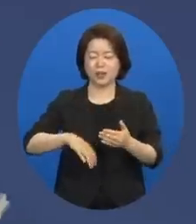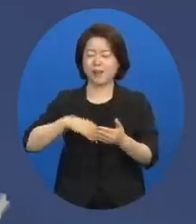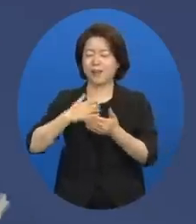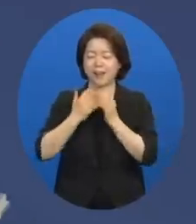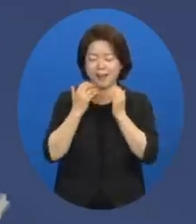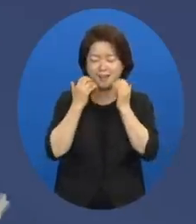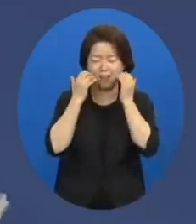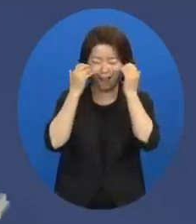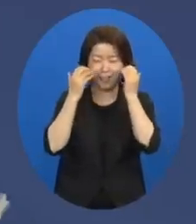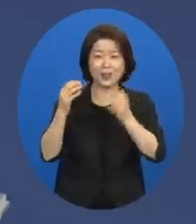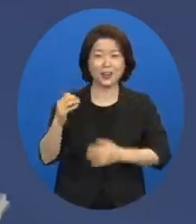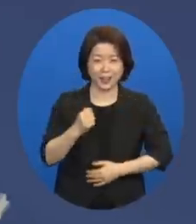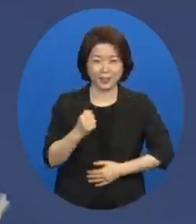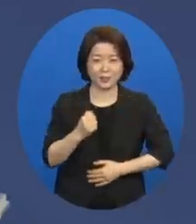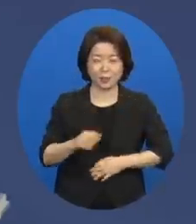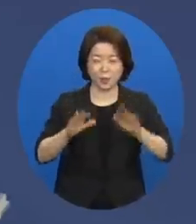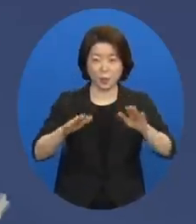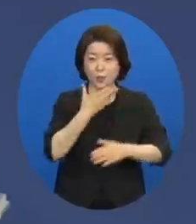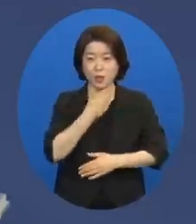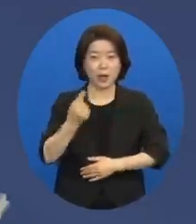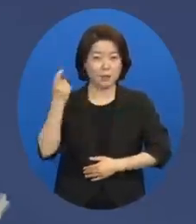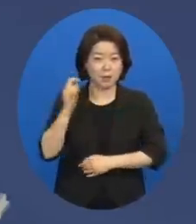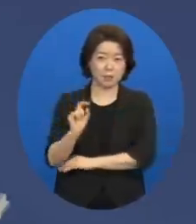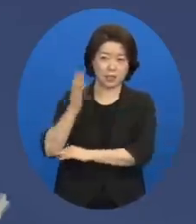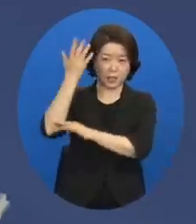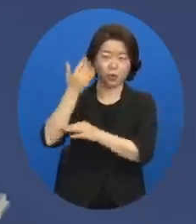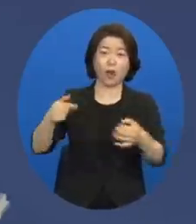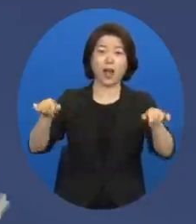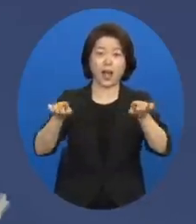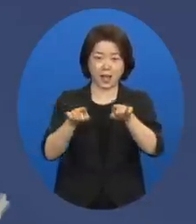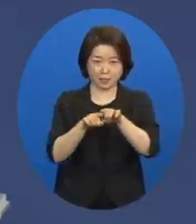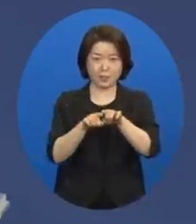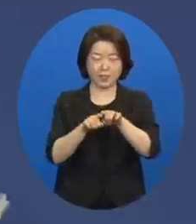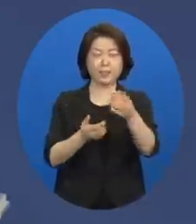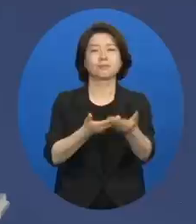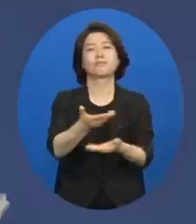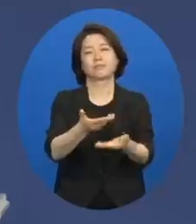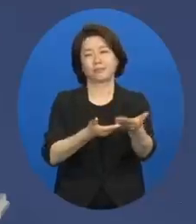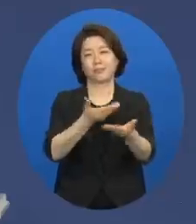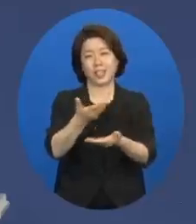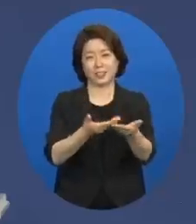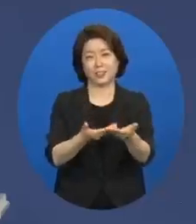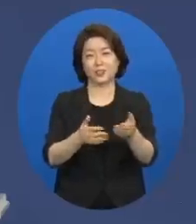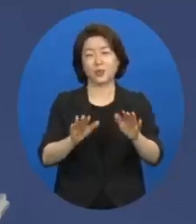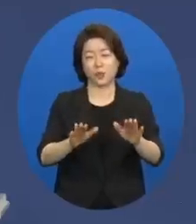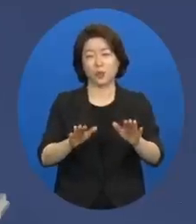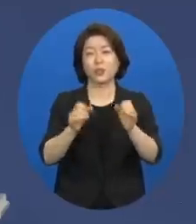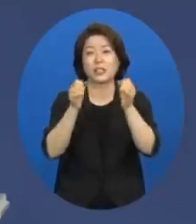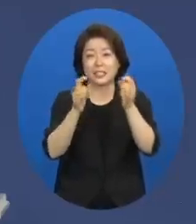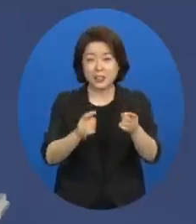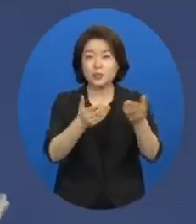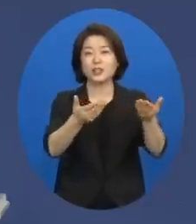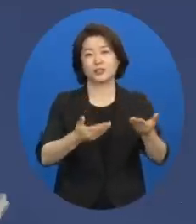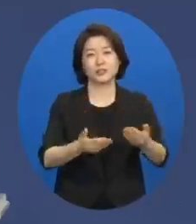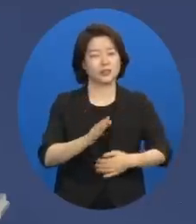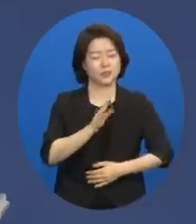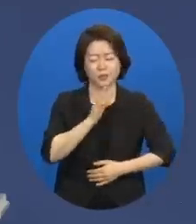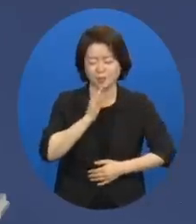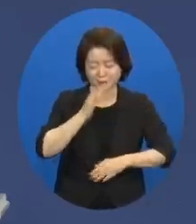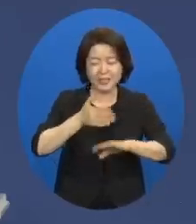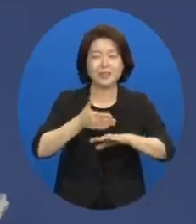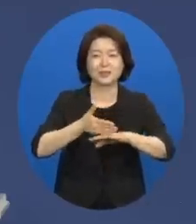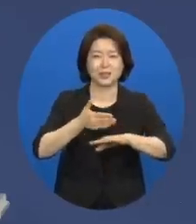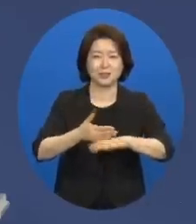감격스럽게도 또 이 복음의 영광을 같이 함께 나누는 이런 기회를 주셔서 너무너무